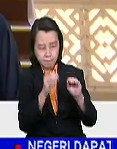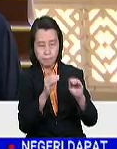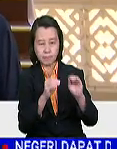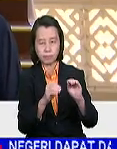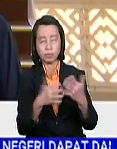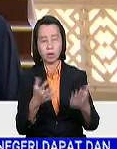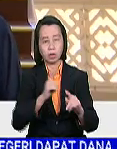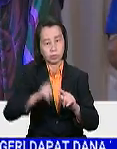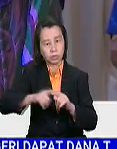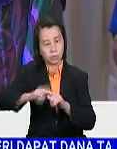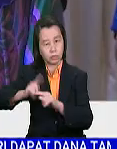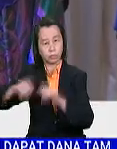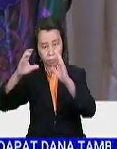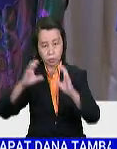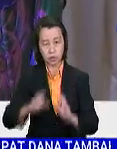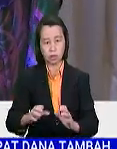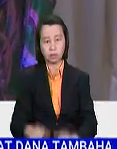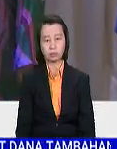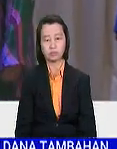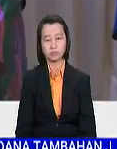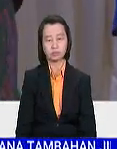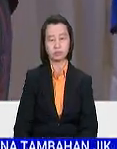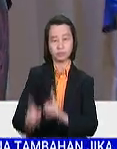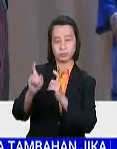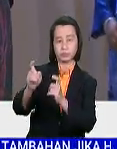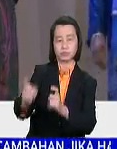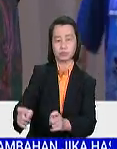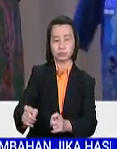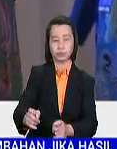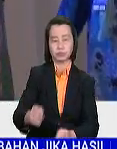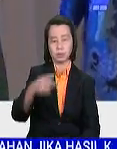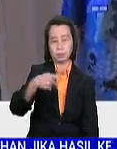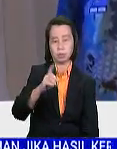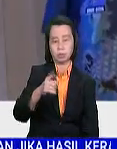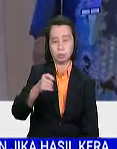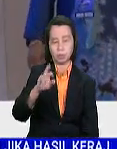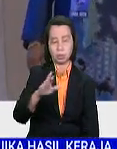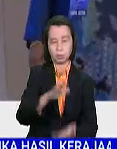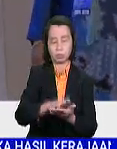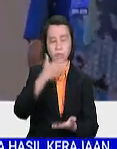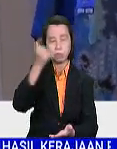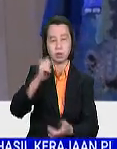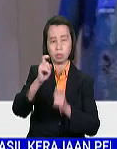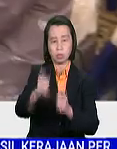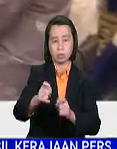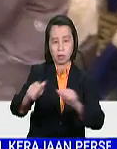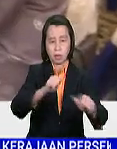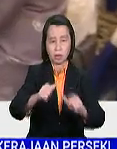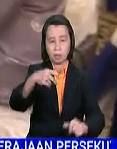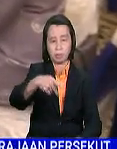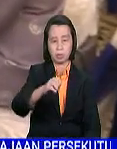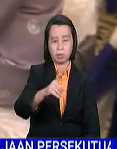tuh mencoba berbagai cara antara Anugerah disampaikan ialah Anugerah BPRS sekolah terbaik dan Anugerah FTV